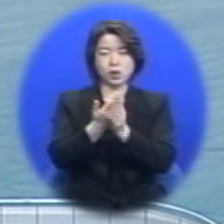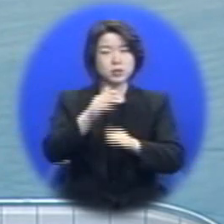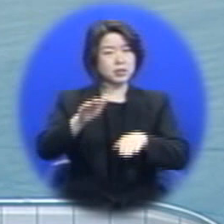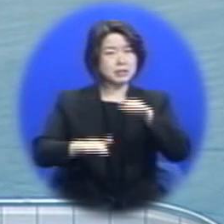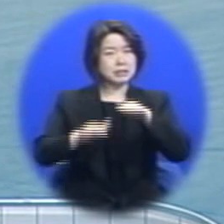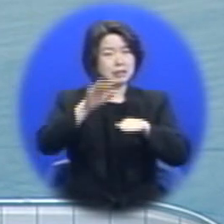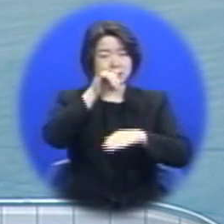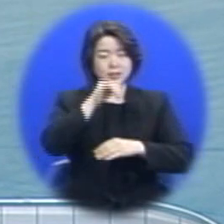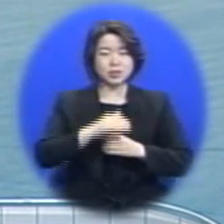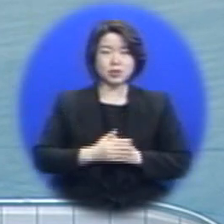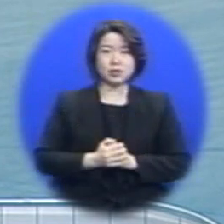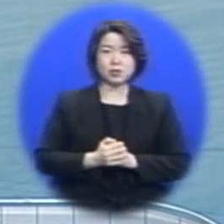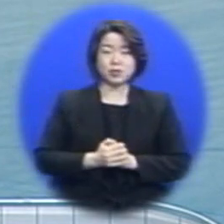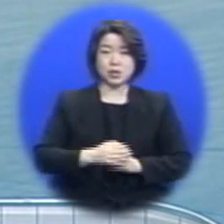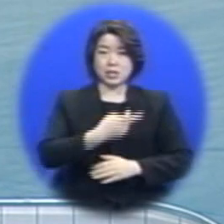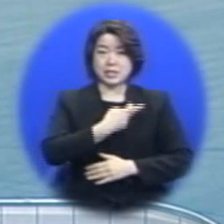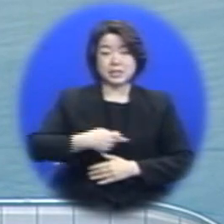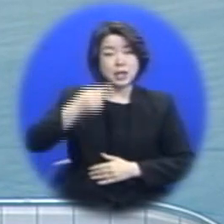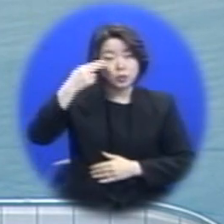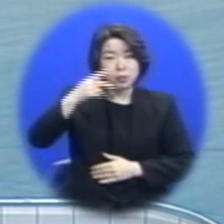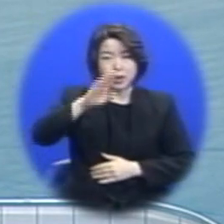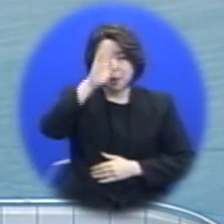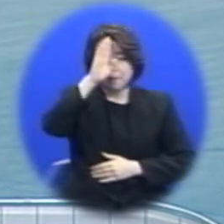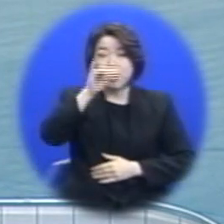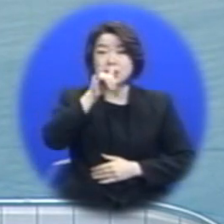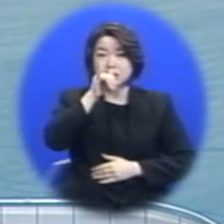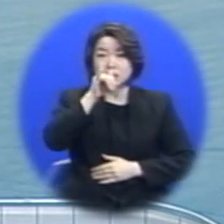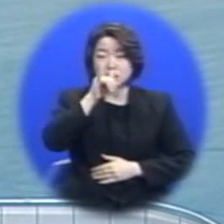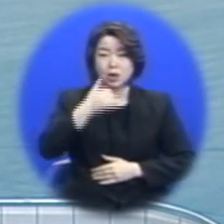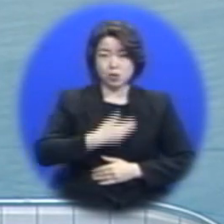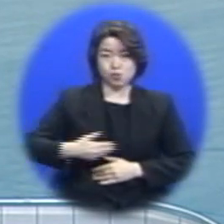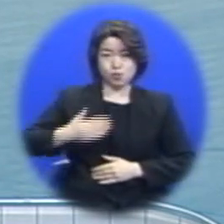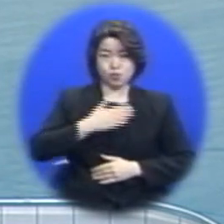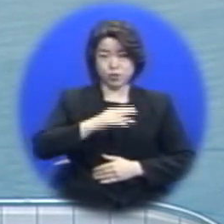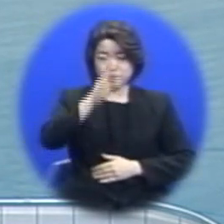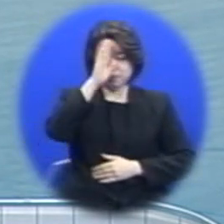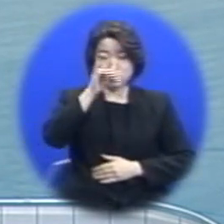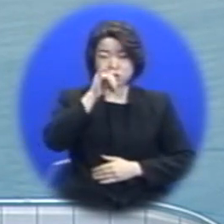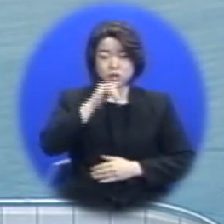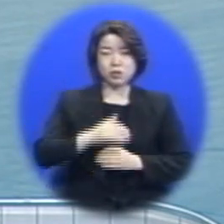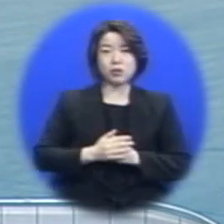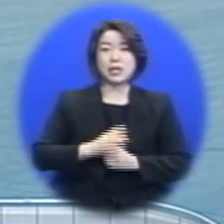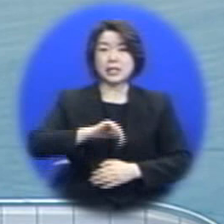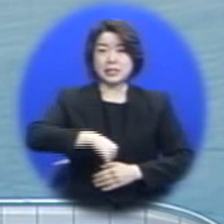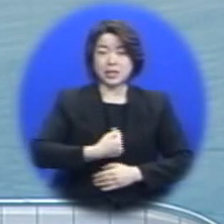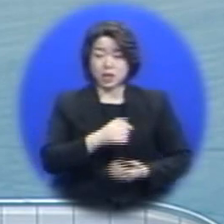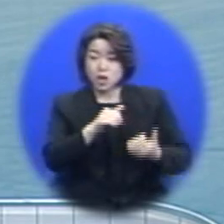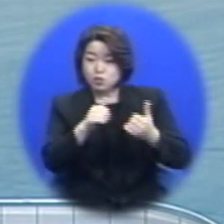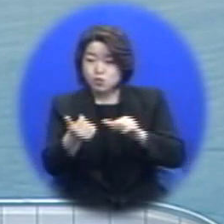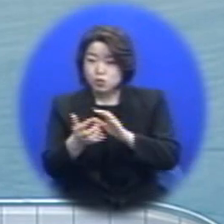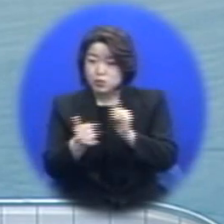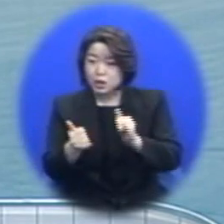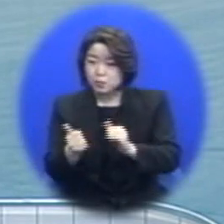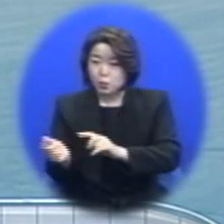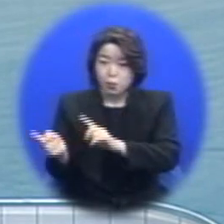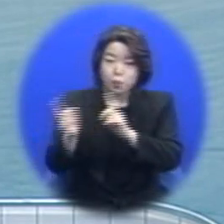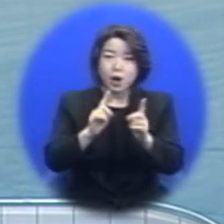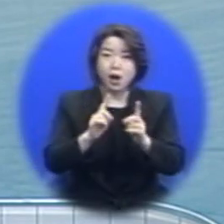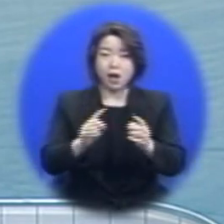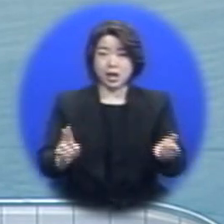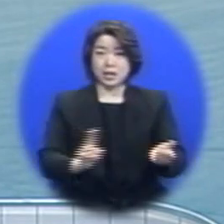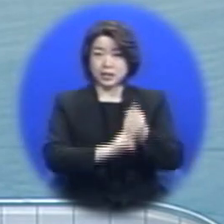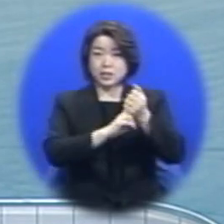가져옵니다. 사도 바울에게는 병이 있어서 육신의 병이 있었습니다. 자기가 죽은 사람도 살렸던 기적을 행했던